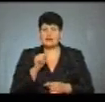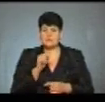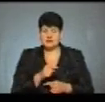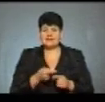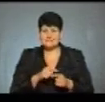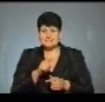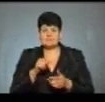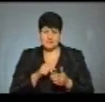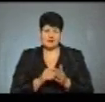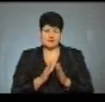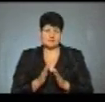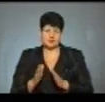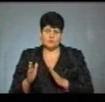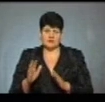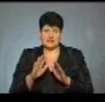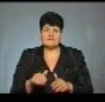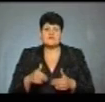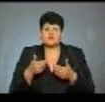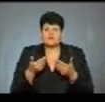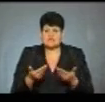ці питання систематизувати і виносити вже